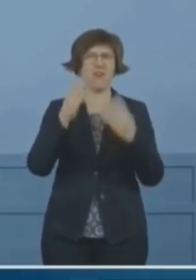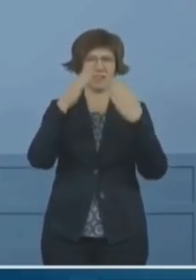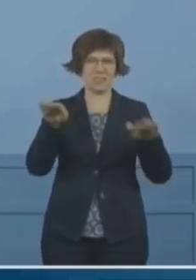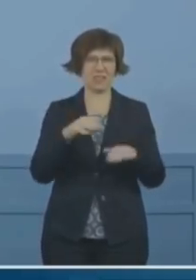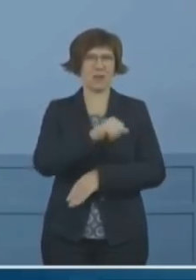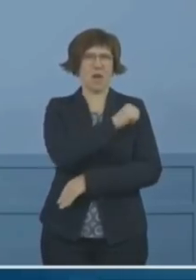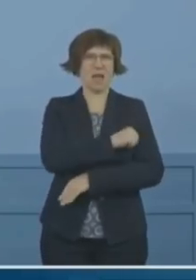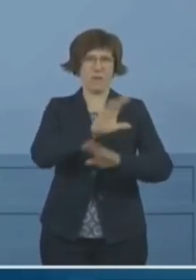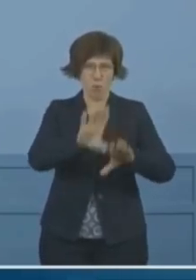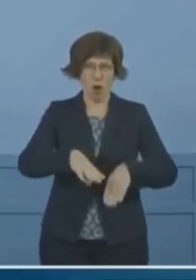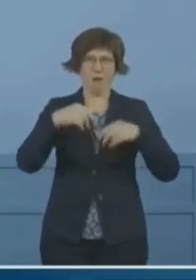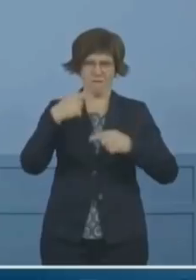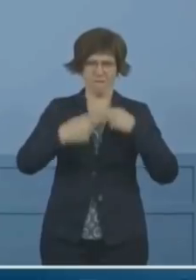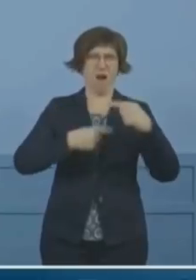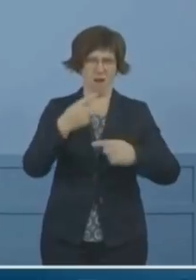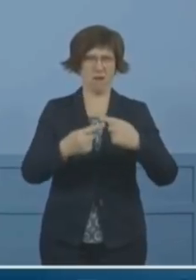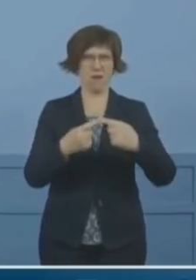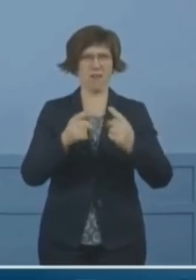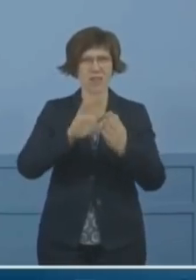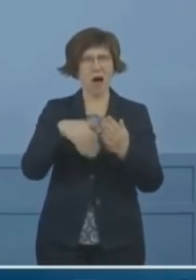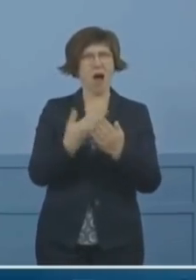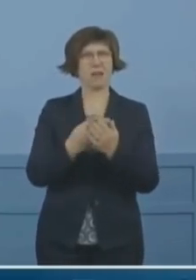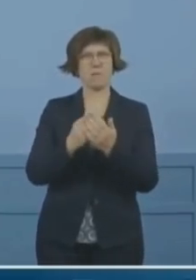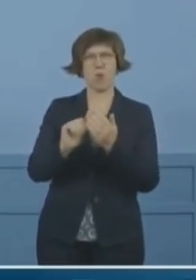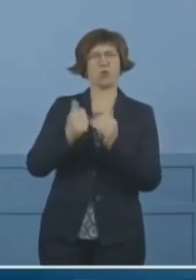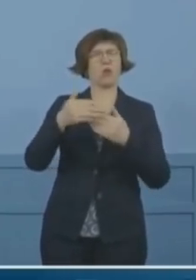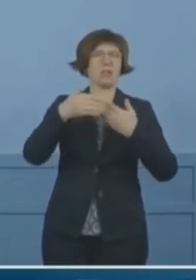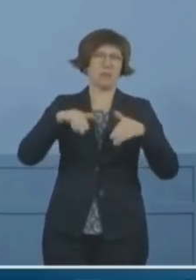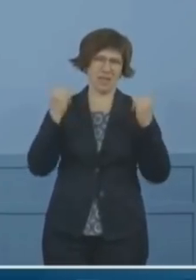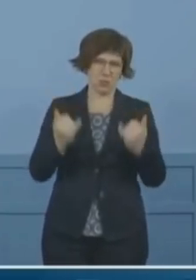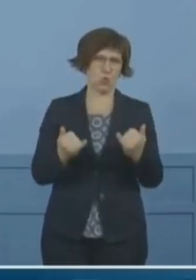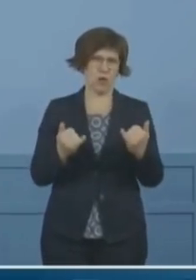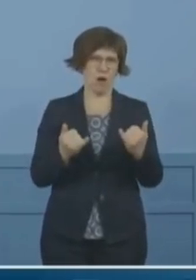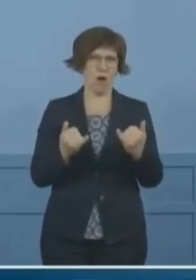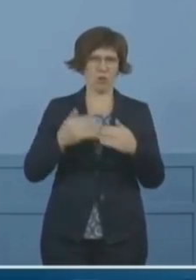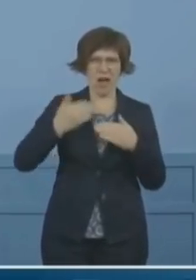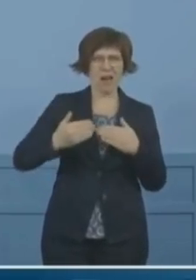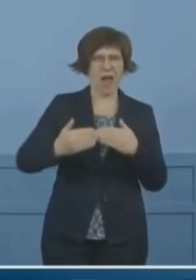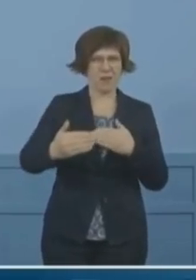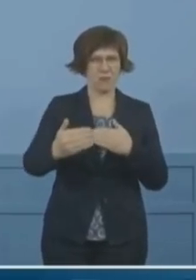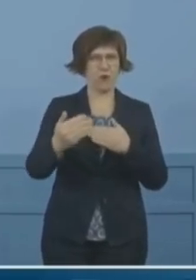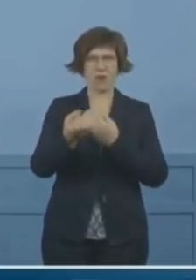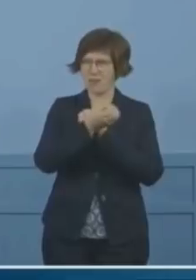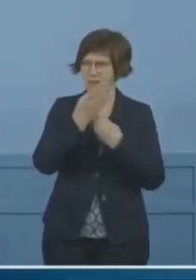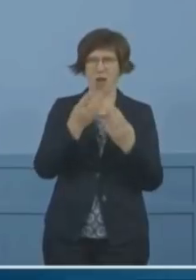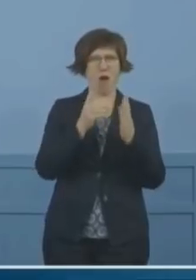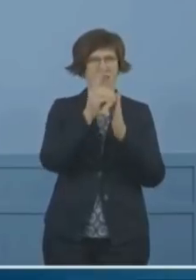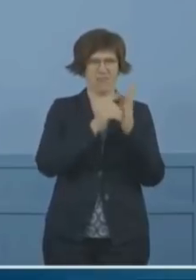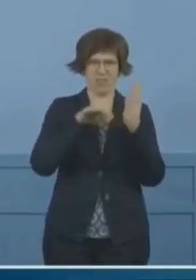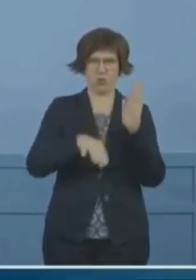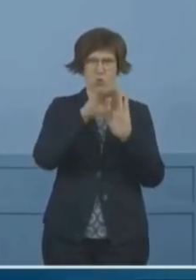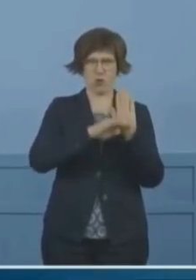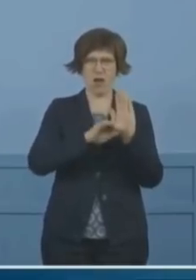Dezember mit den Impfungen beginnen, ist das Angebot zuerst begrenzt und die Reihenfolge klar definiert.